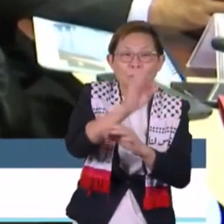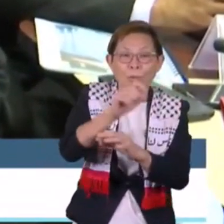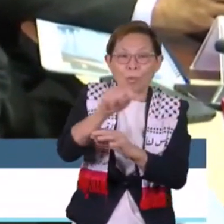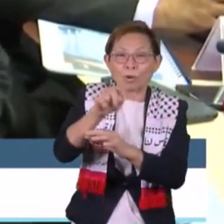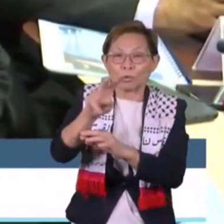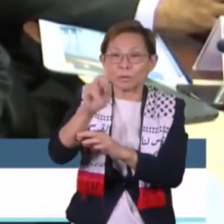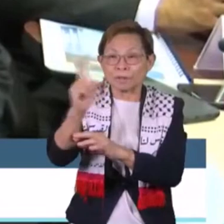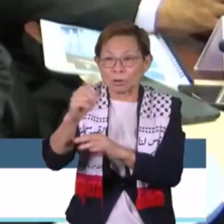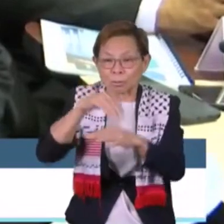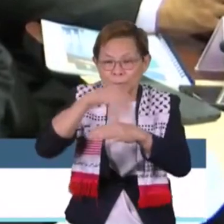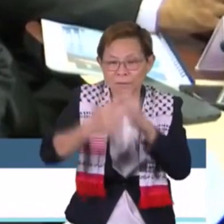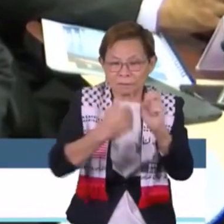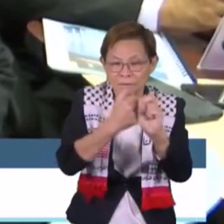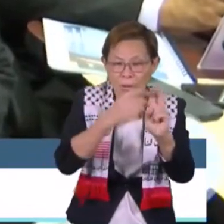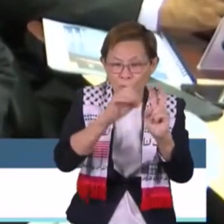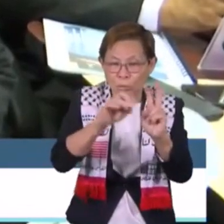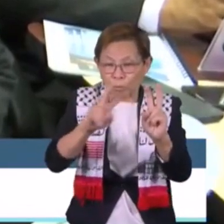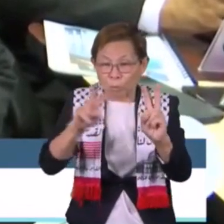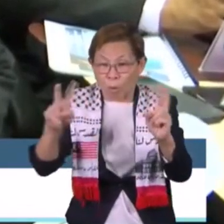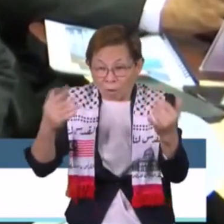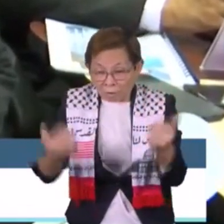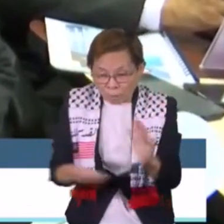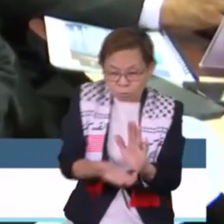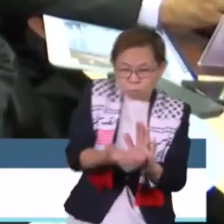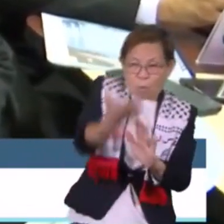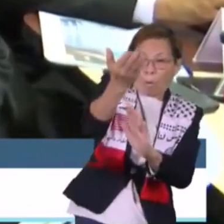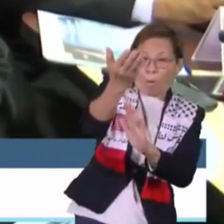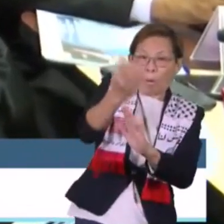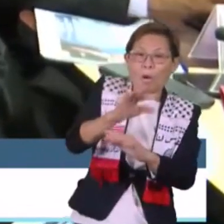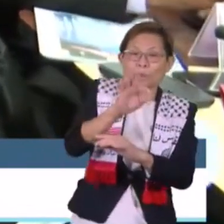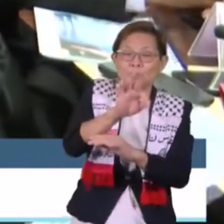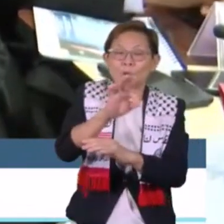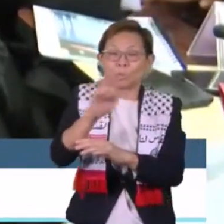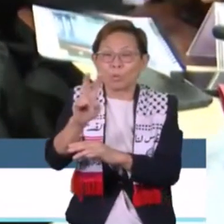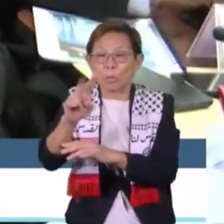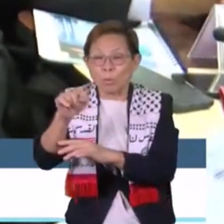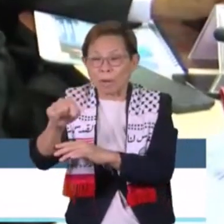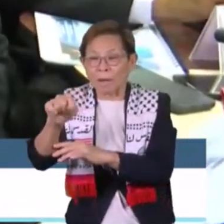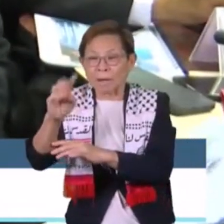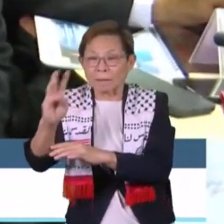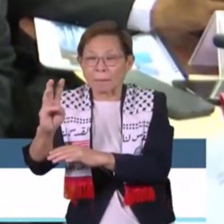90.21 bagi tahun 2022 meningkat ke